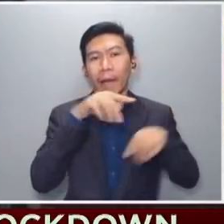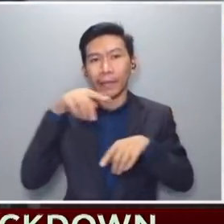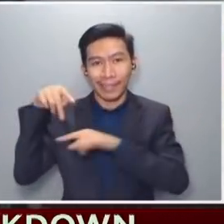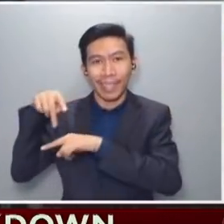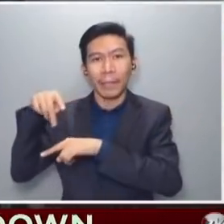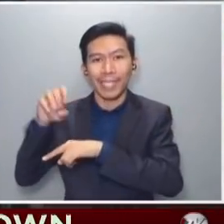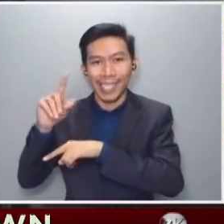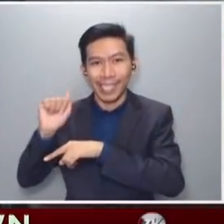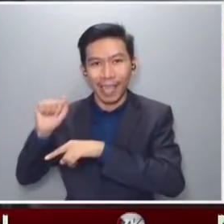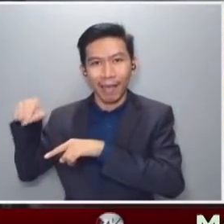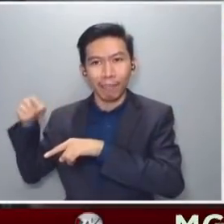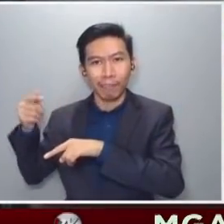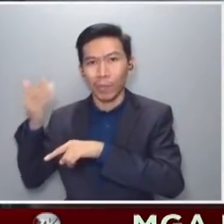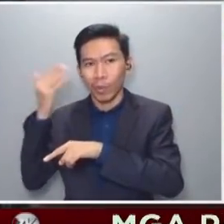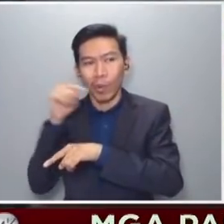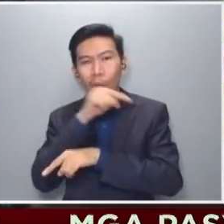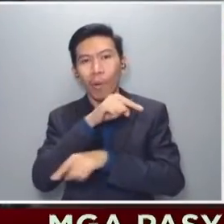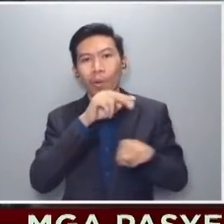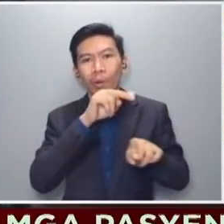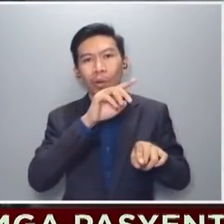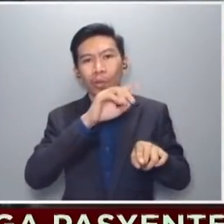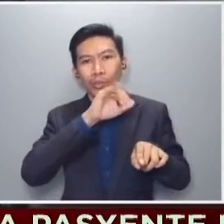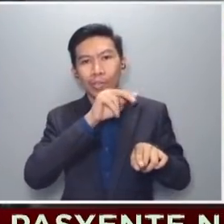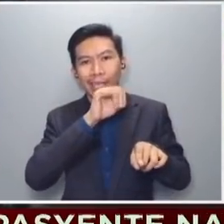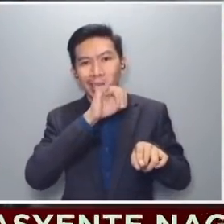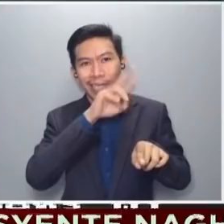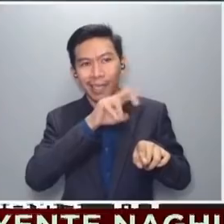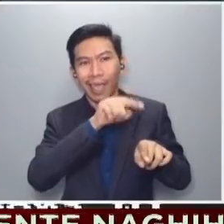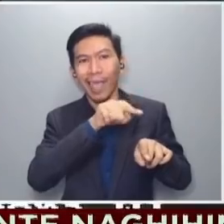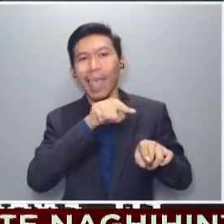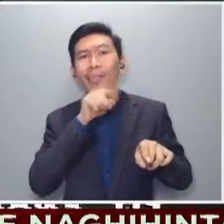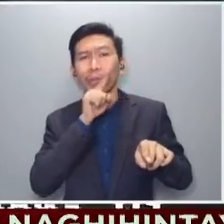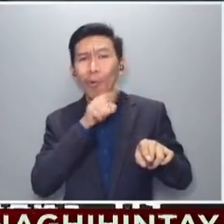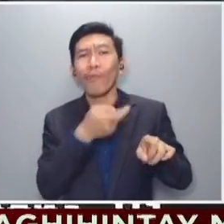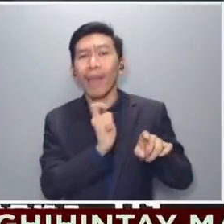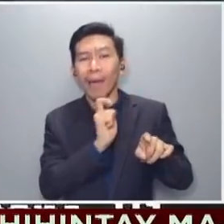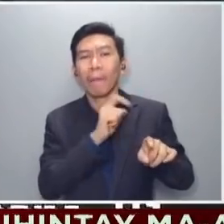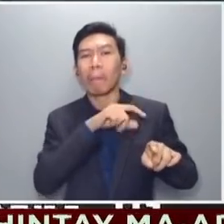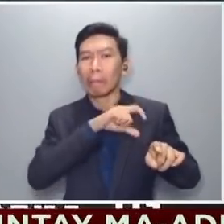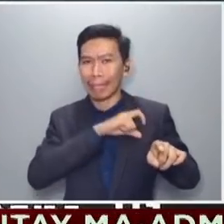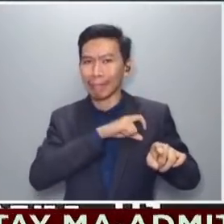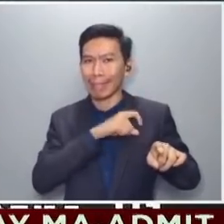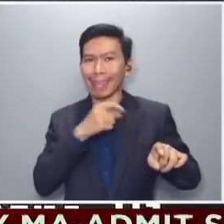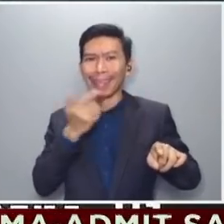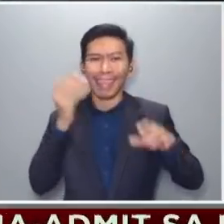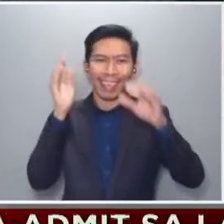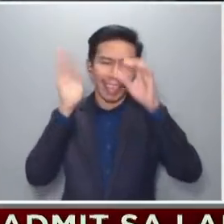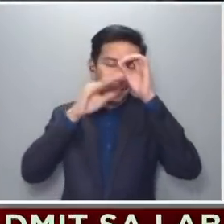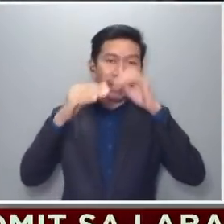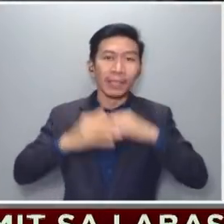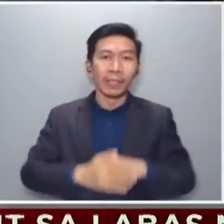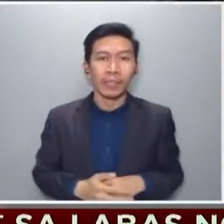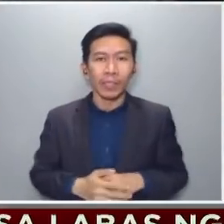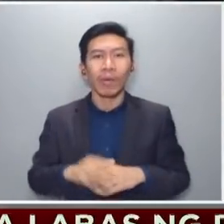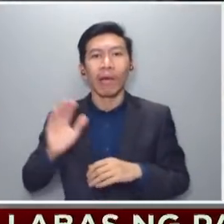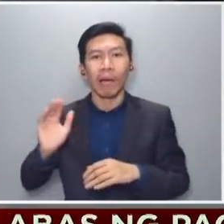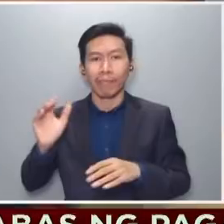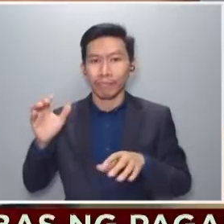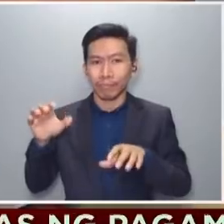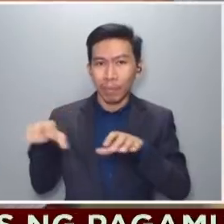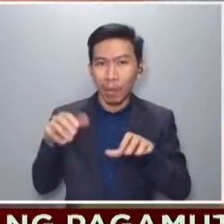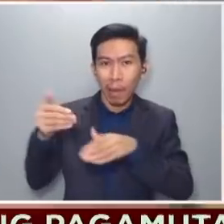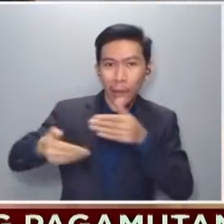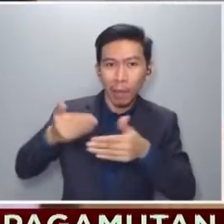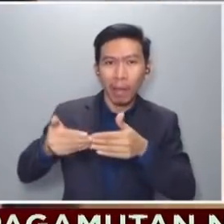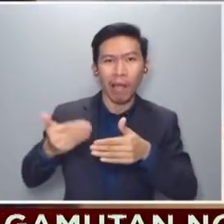subject nila si Junaire ay nasa likod ng PNP. Hindi rin umano maayos sa pagsasagawa ng entrapment operation.